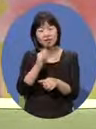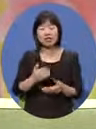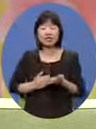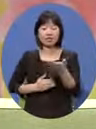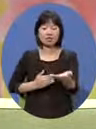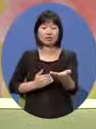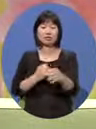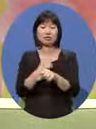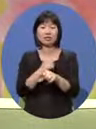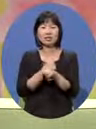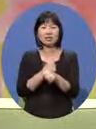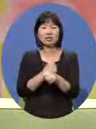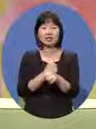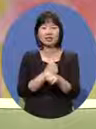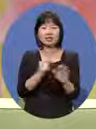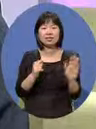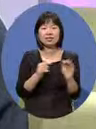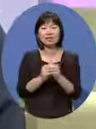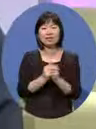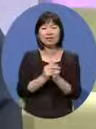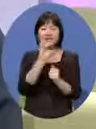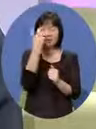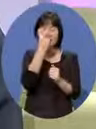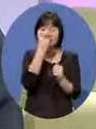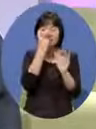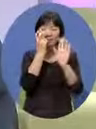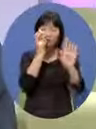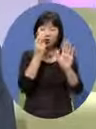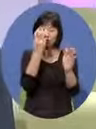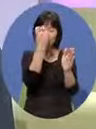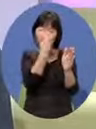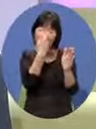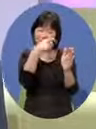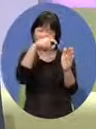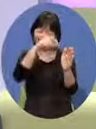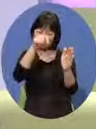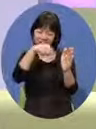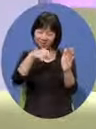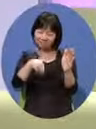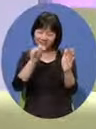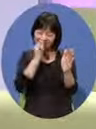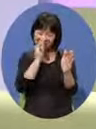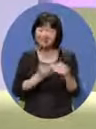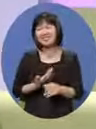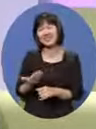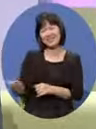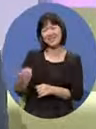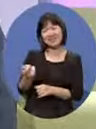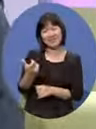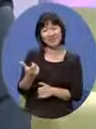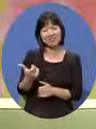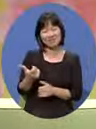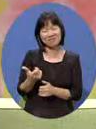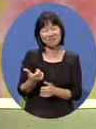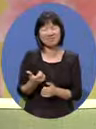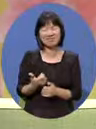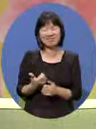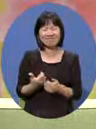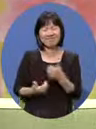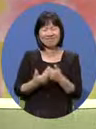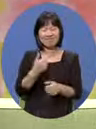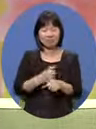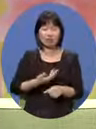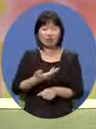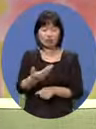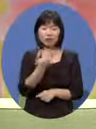제출을 하는 거죠. 아 이렇게 붙여놓고 체크를 하려면 좋아요. 제출을 네. 그래, 제출은 좀 부족스럽네요. 네. 아니 제출하면